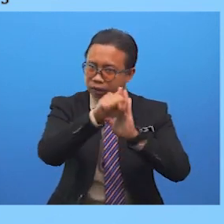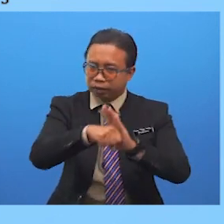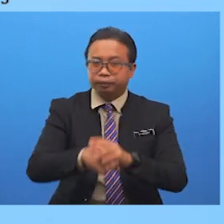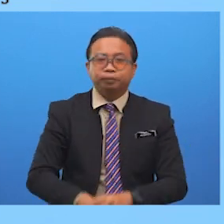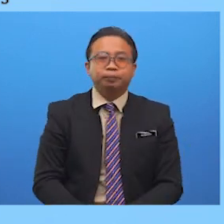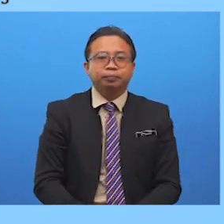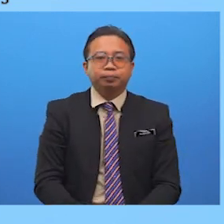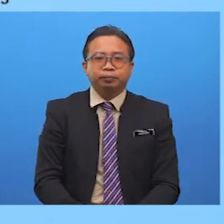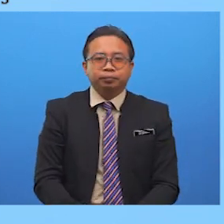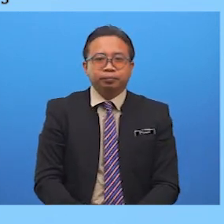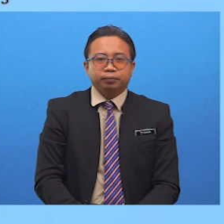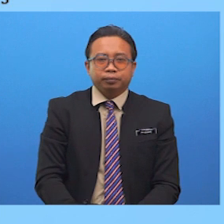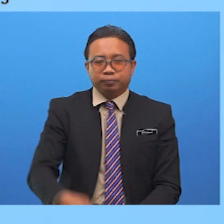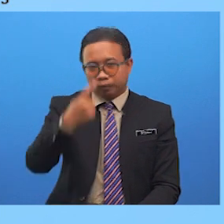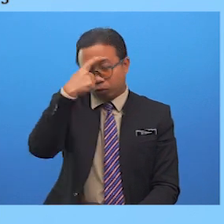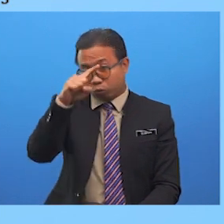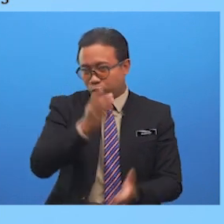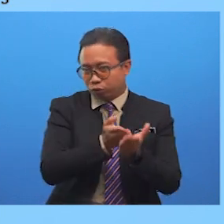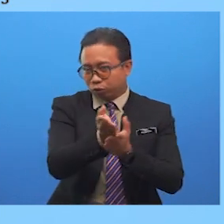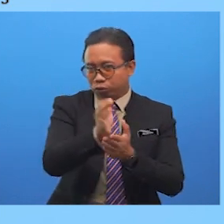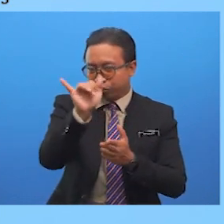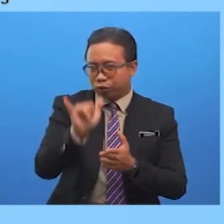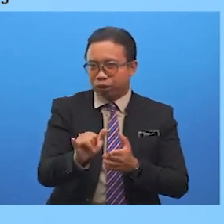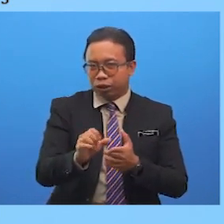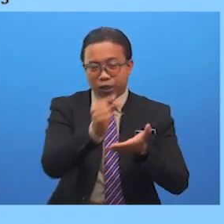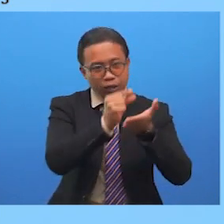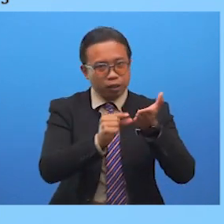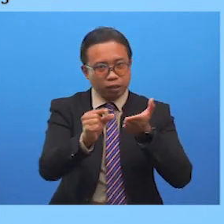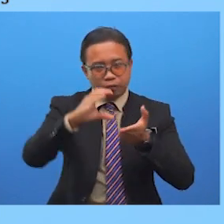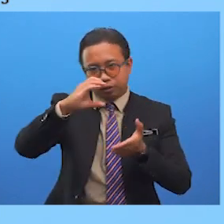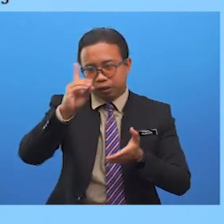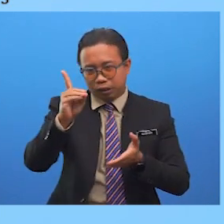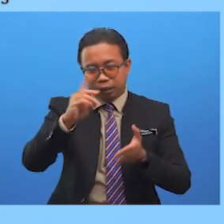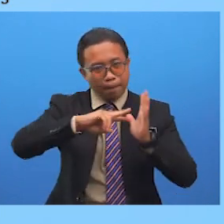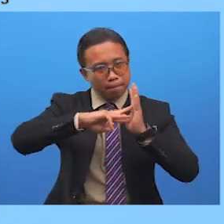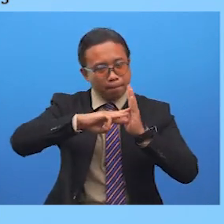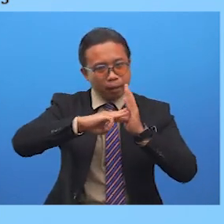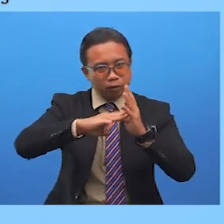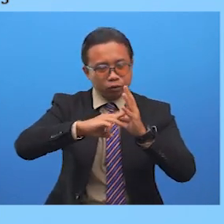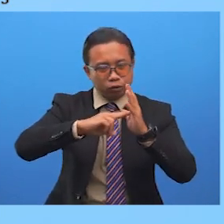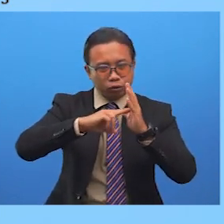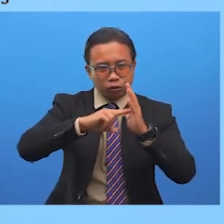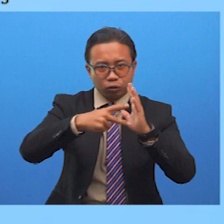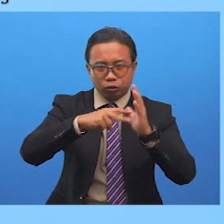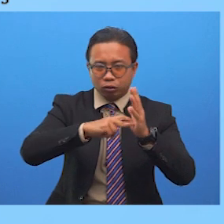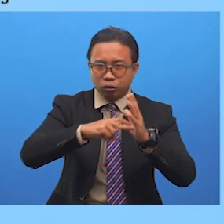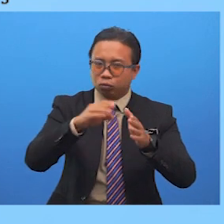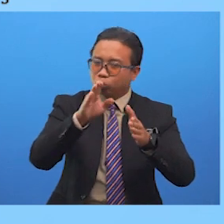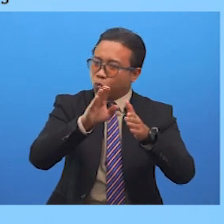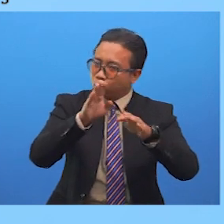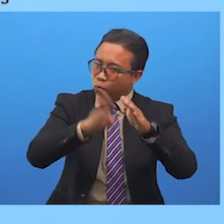saat untuk yang seterusnya grasi di bermaksud kelajuan objek